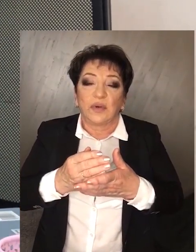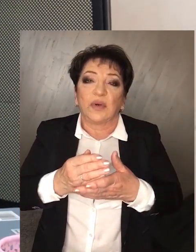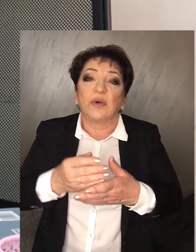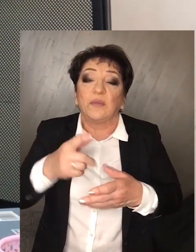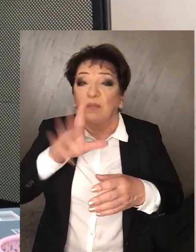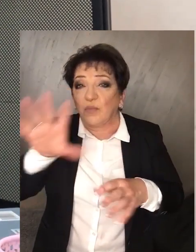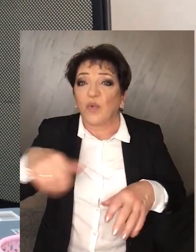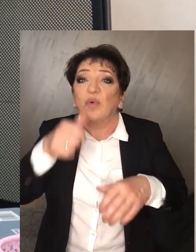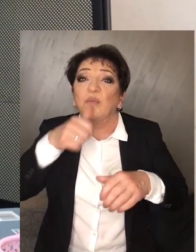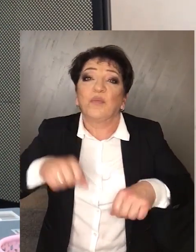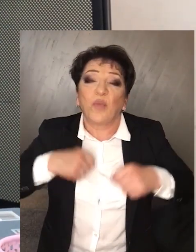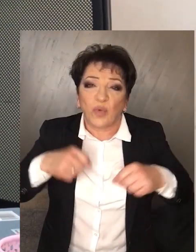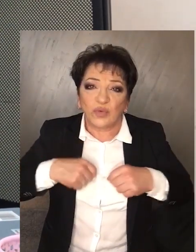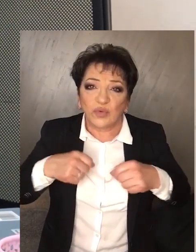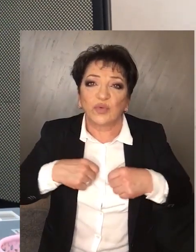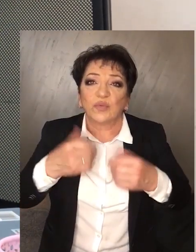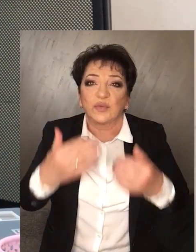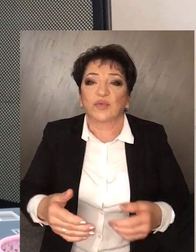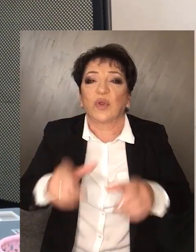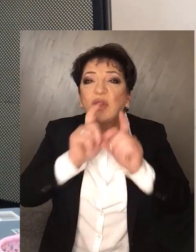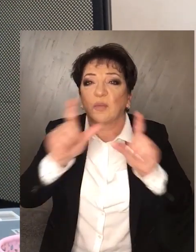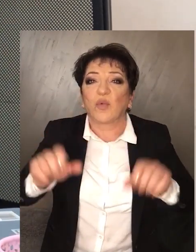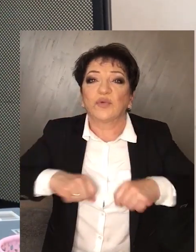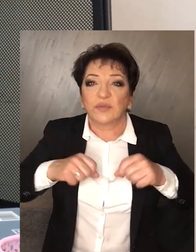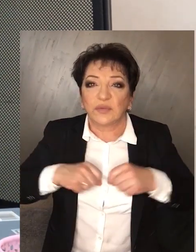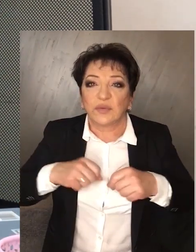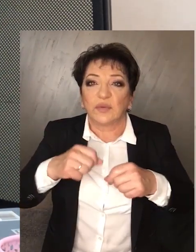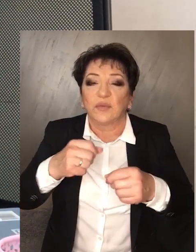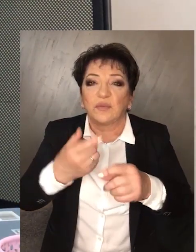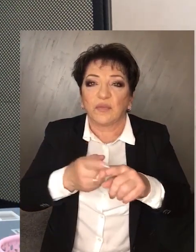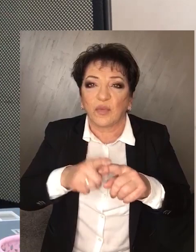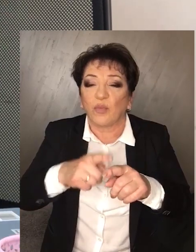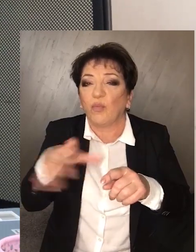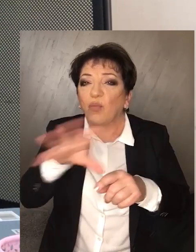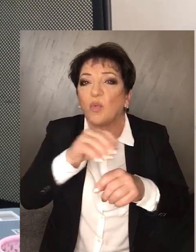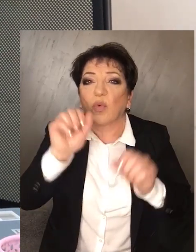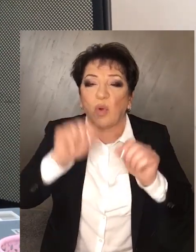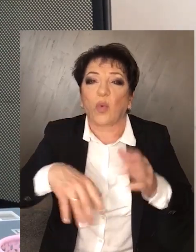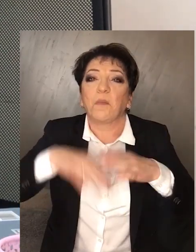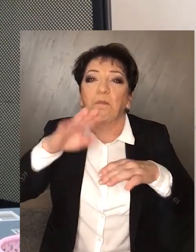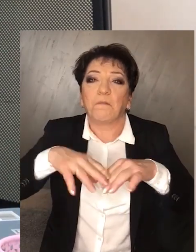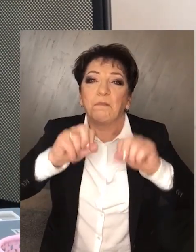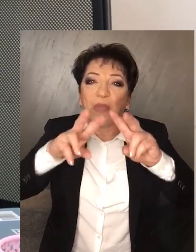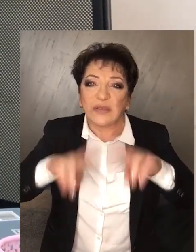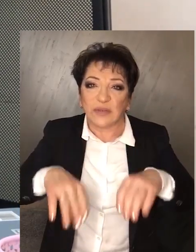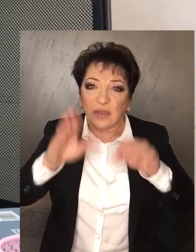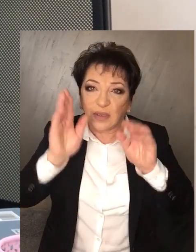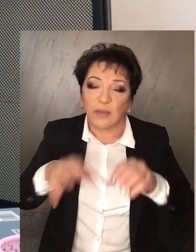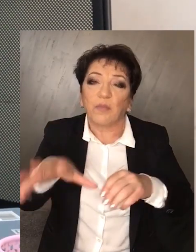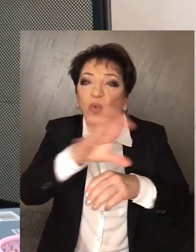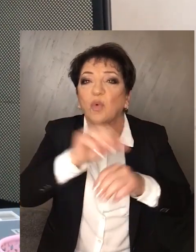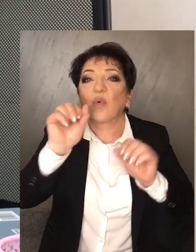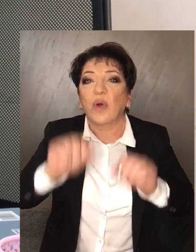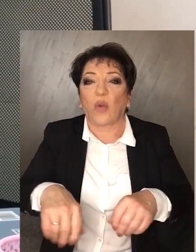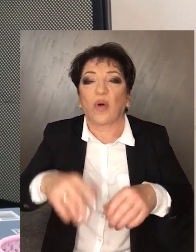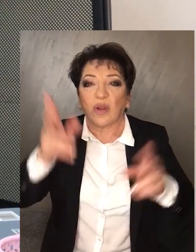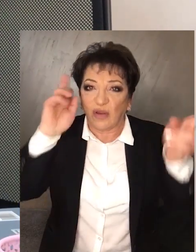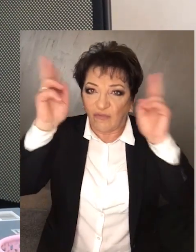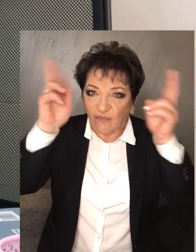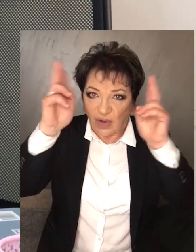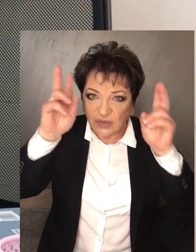կոշկագործություն, աշխատանքի ուսուցման դասեր ունենք, փորձում են, ամեն ինչ փորձում է այսօր դպրոցարանի, որ իրենց